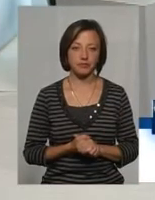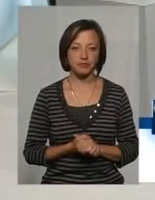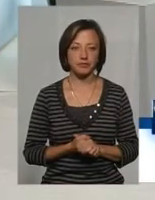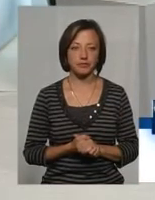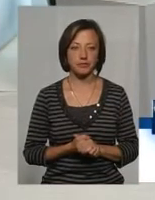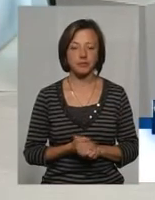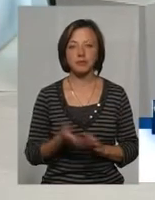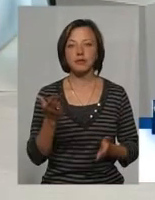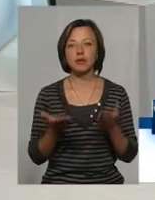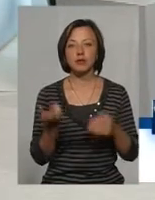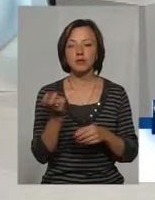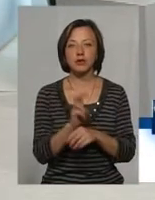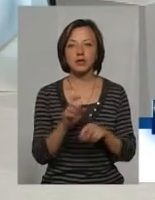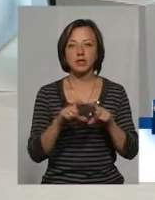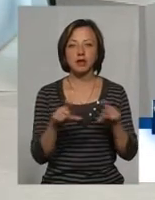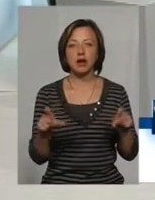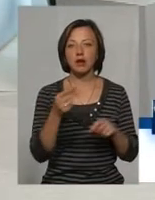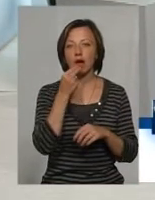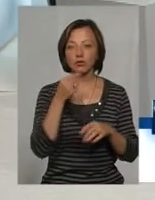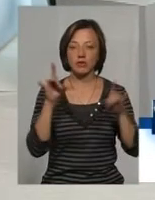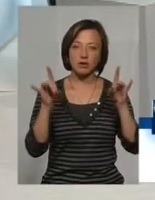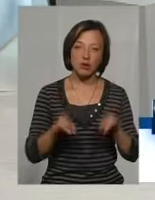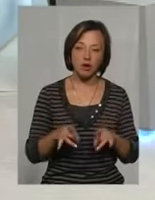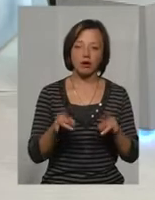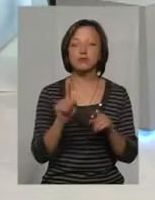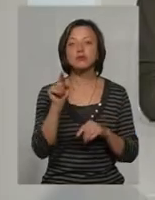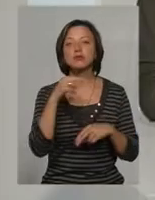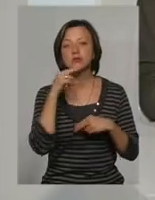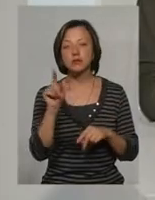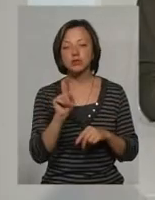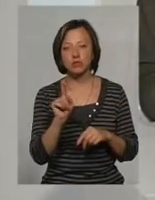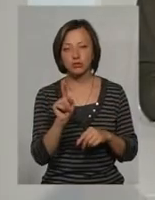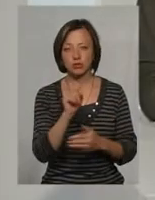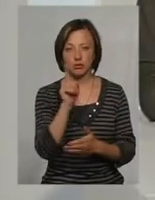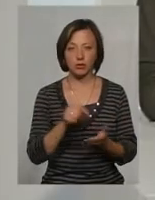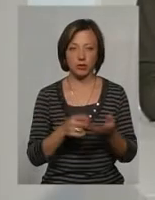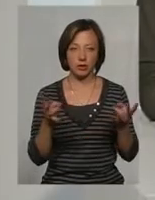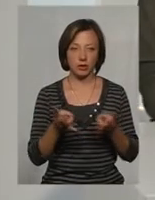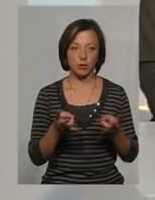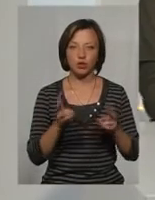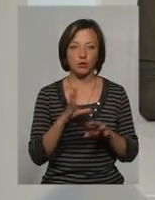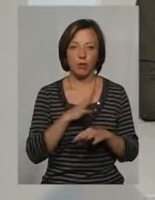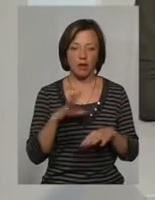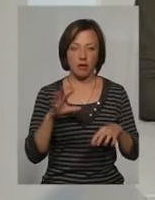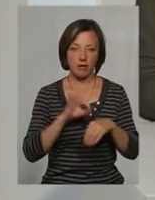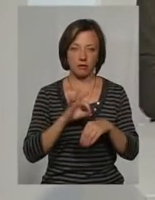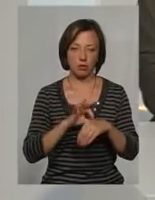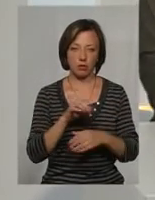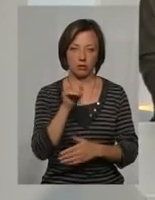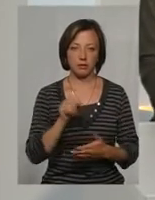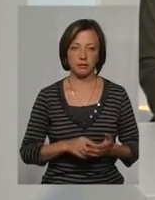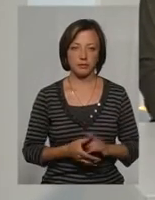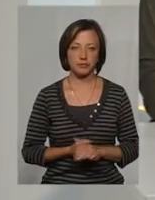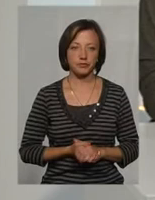якщо ми приходимо у заклад громадського харчування, на що там потрібно звертати уваги, щоб не стати жертвою